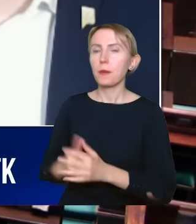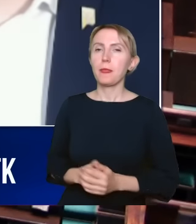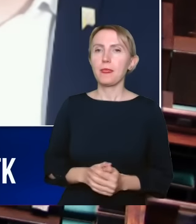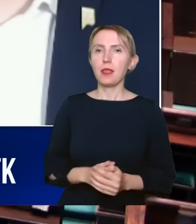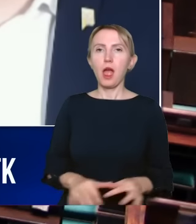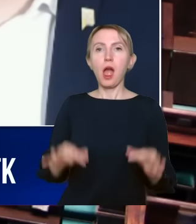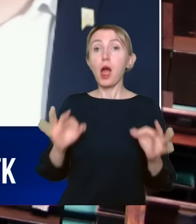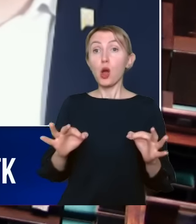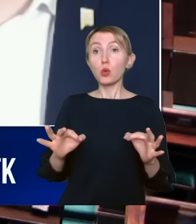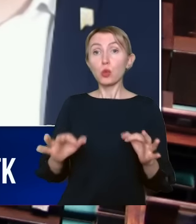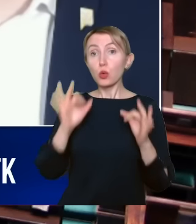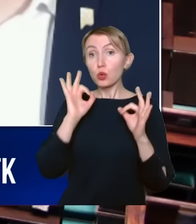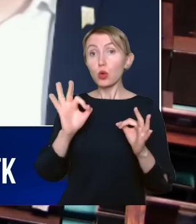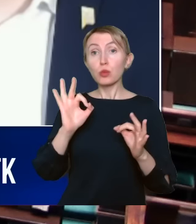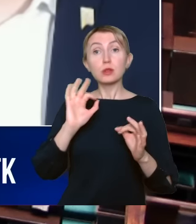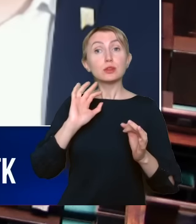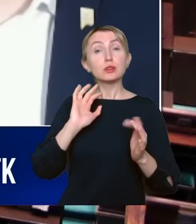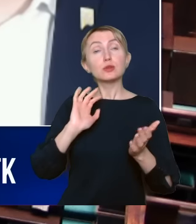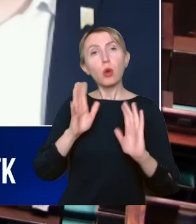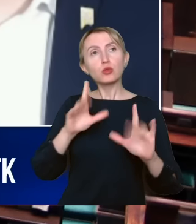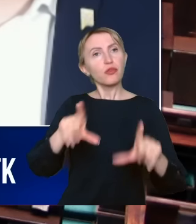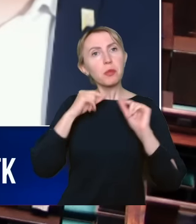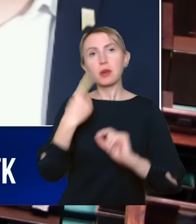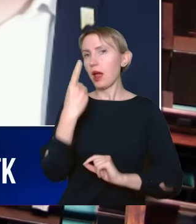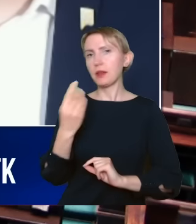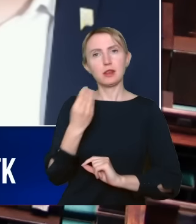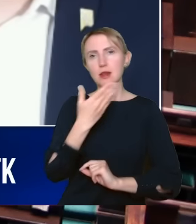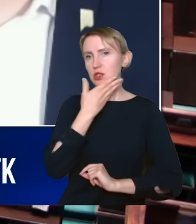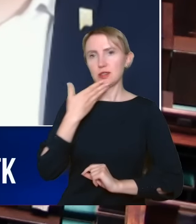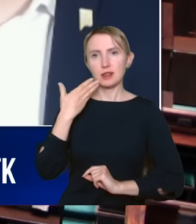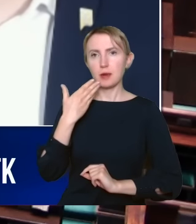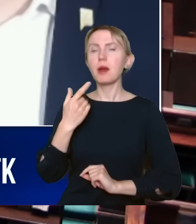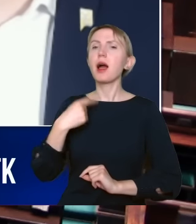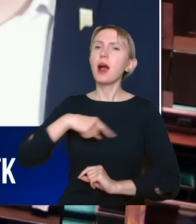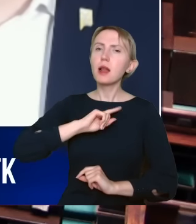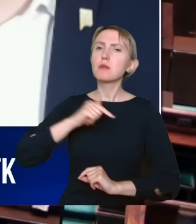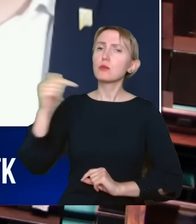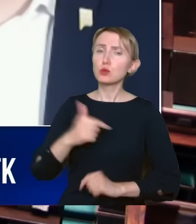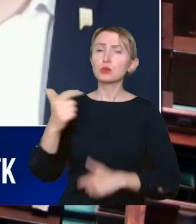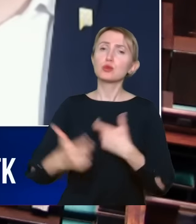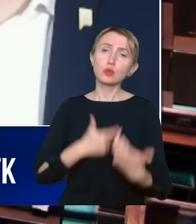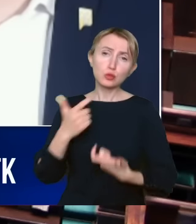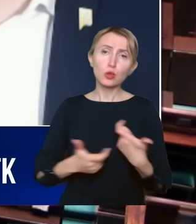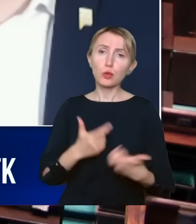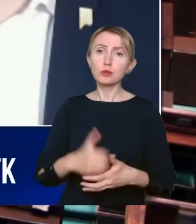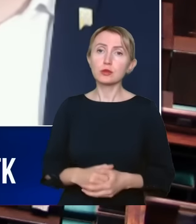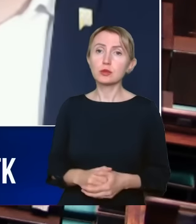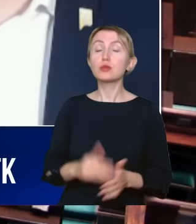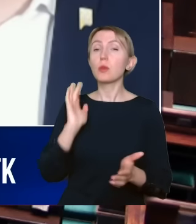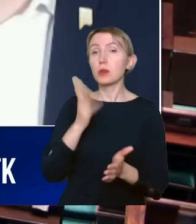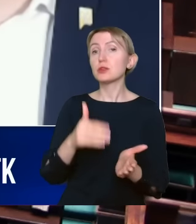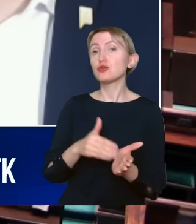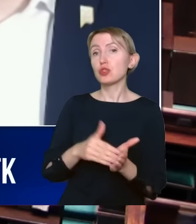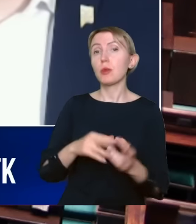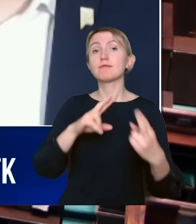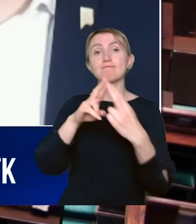aktualnie jeszcze jednej uzgodnionej w tym temacie nie mamy, ale to będzie musiało się wydarzyć i będzie wymagało konsensusu